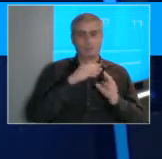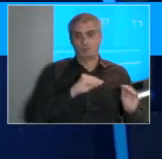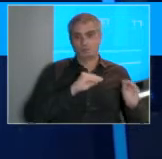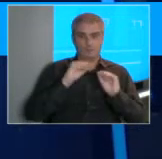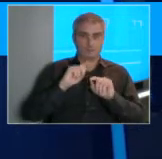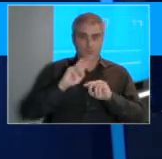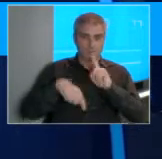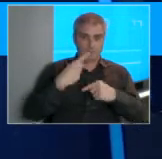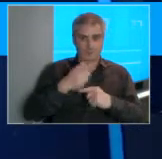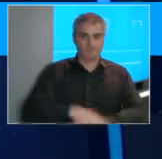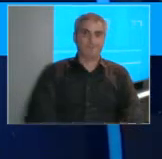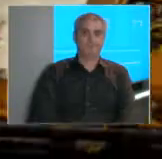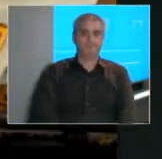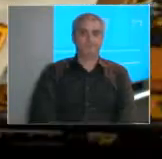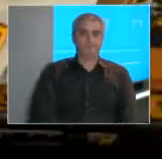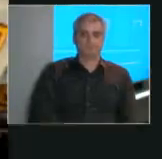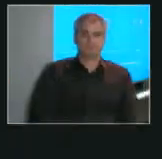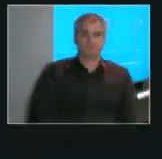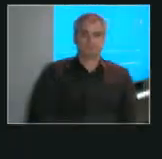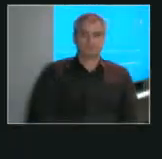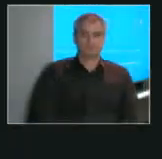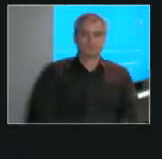ברשותכם לנושא הבא.